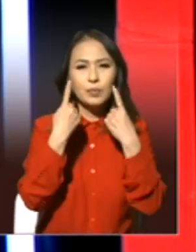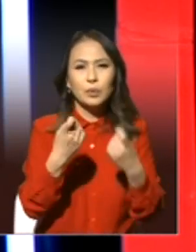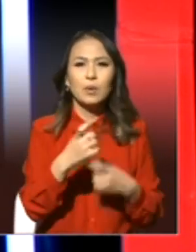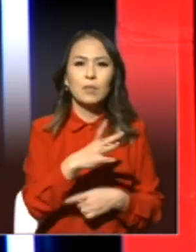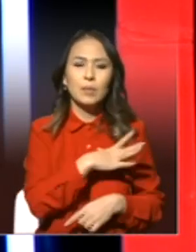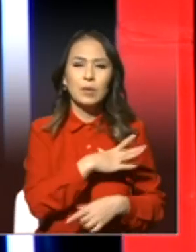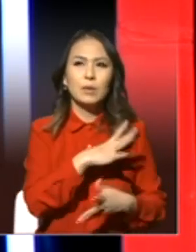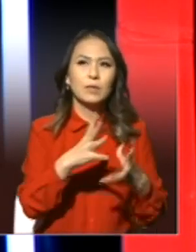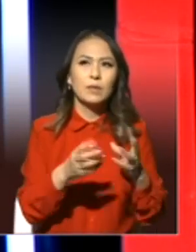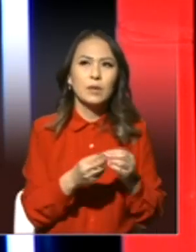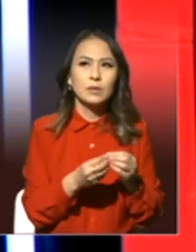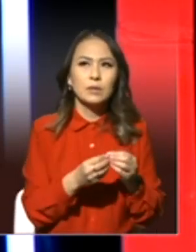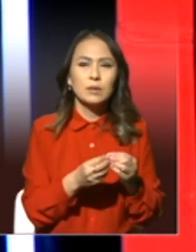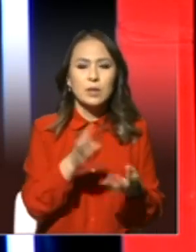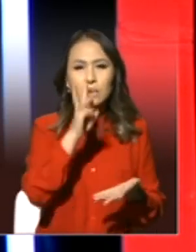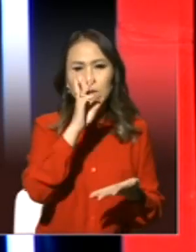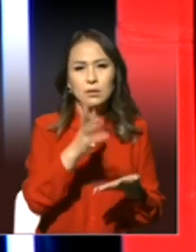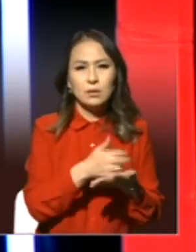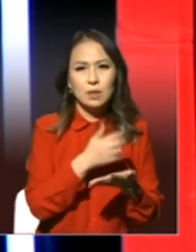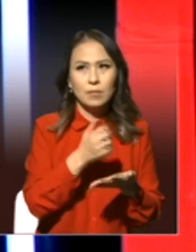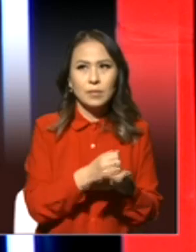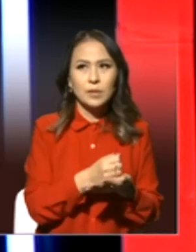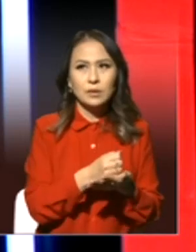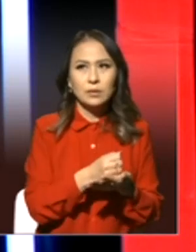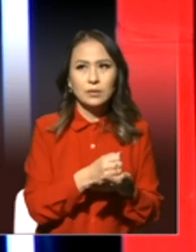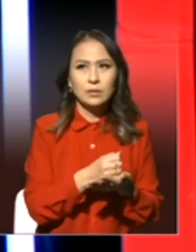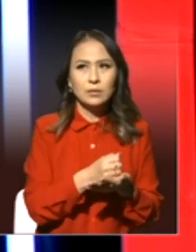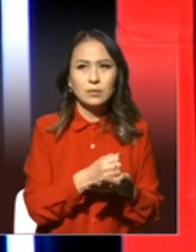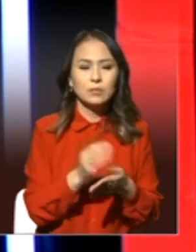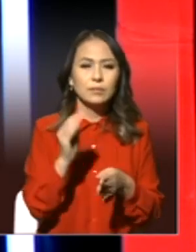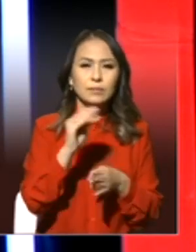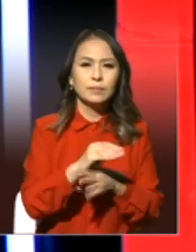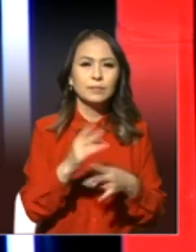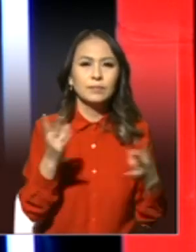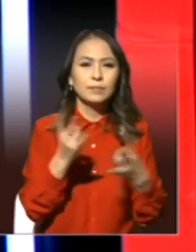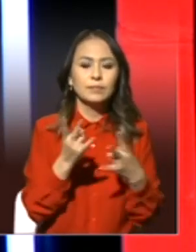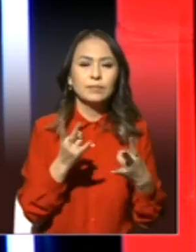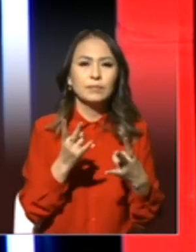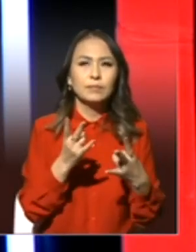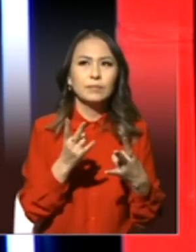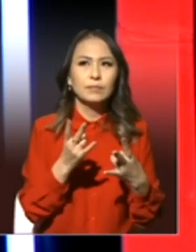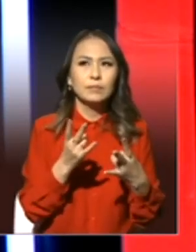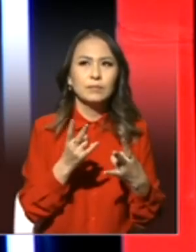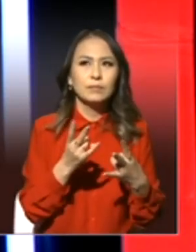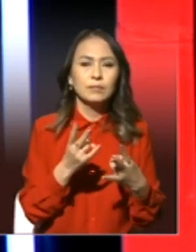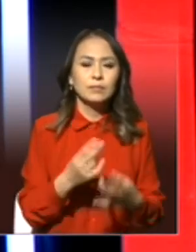келген кезде төменгі жалақыны жалпы айтқан кезде күшейтуіміз керек, арттыруымыз керек. Эфир